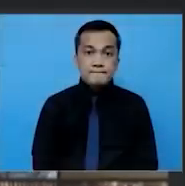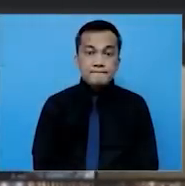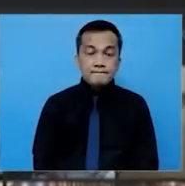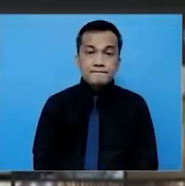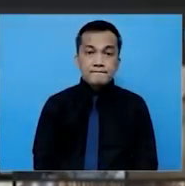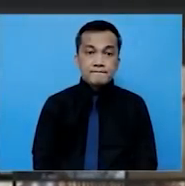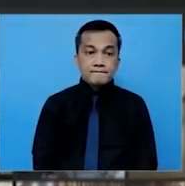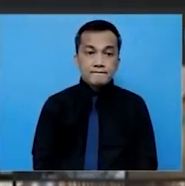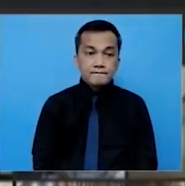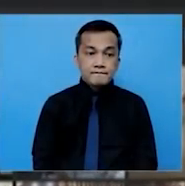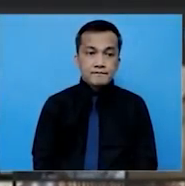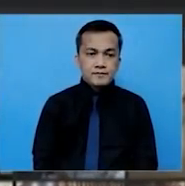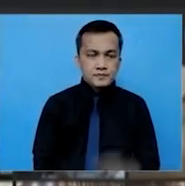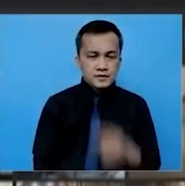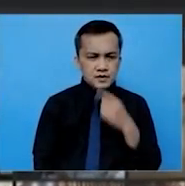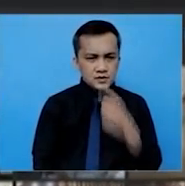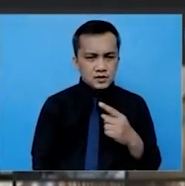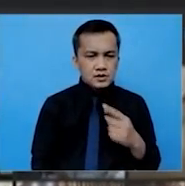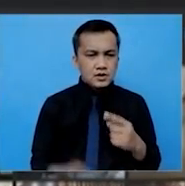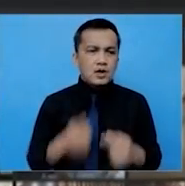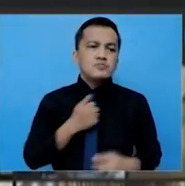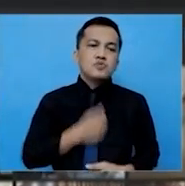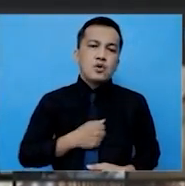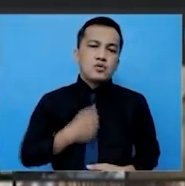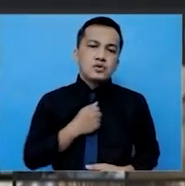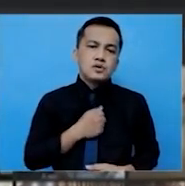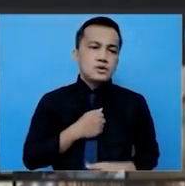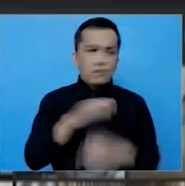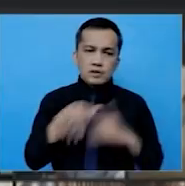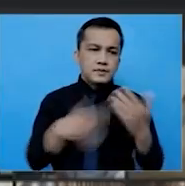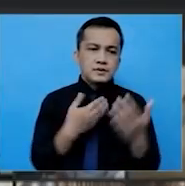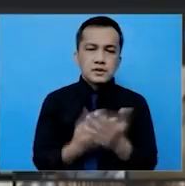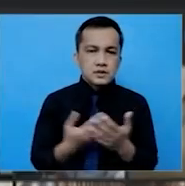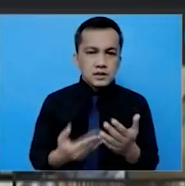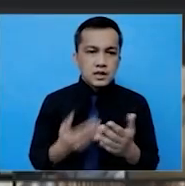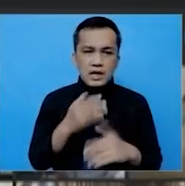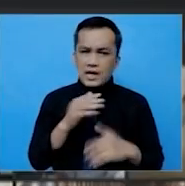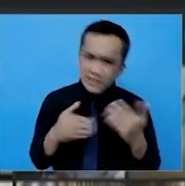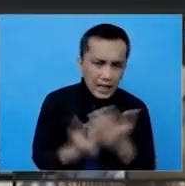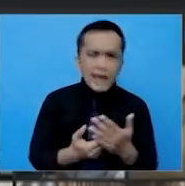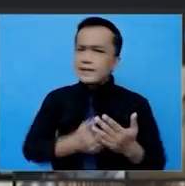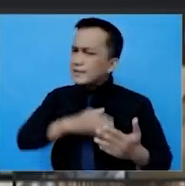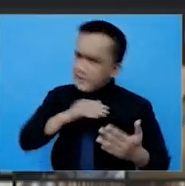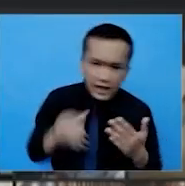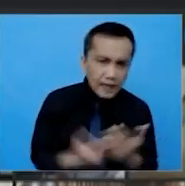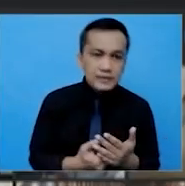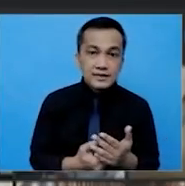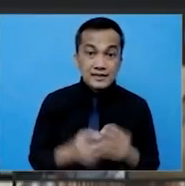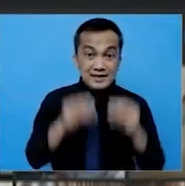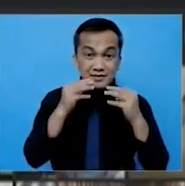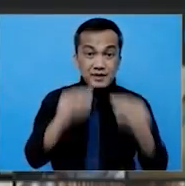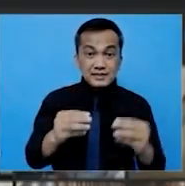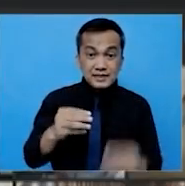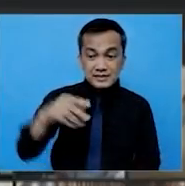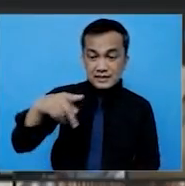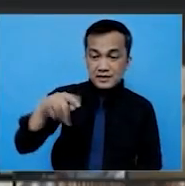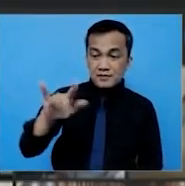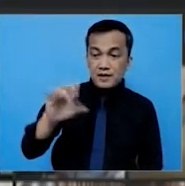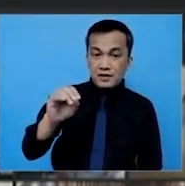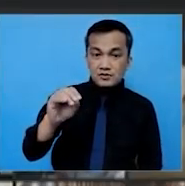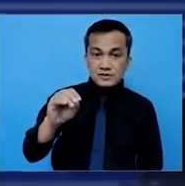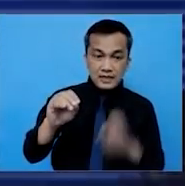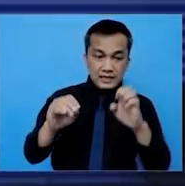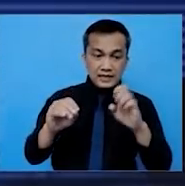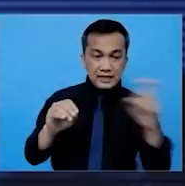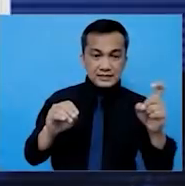12J, I'm very sorry for everything, sa lahat-lahat. Message ni Paolo Conti sa kanyang ex na si LJ